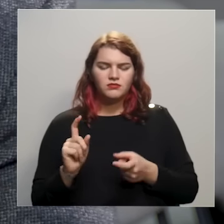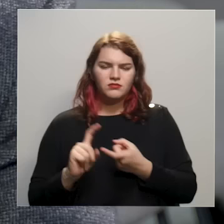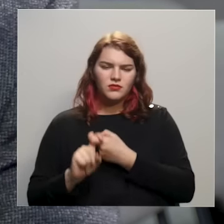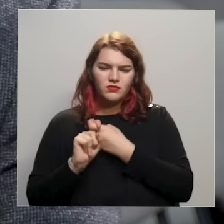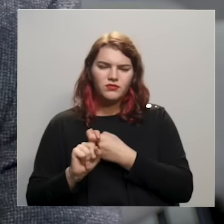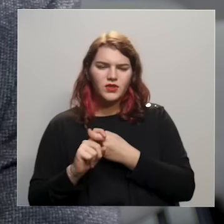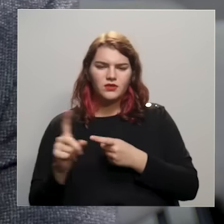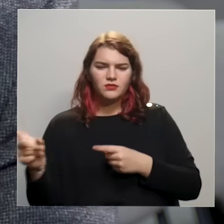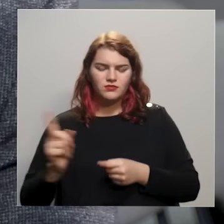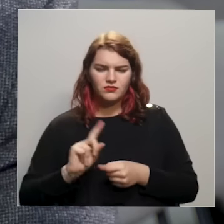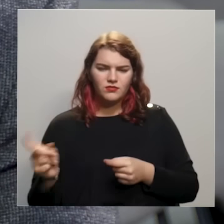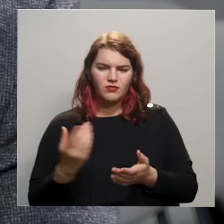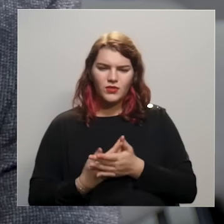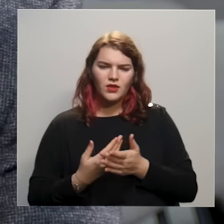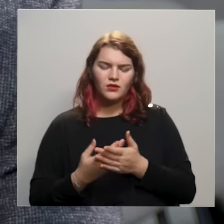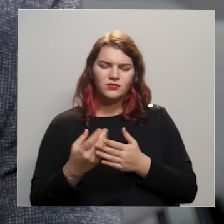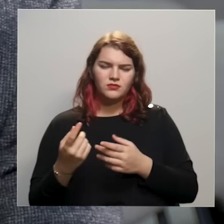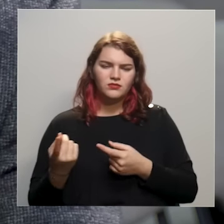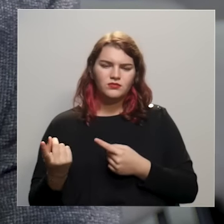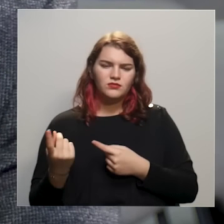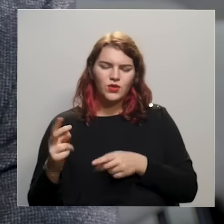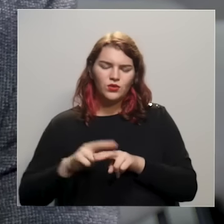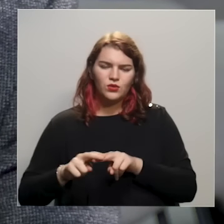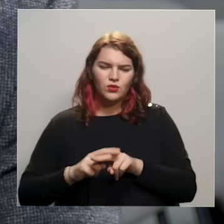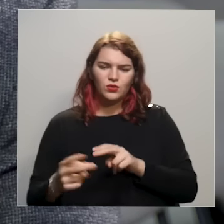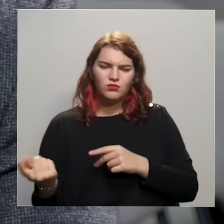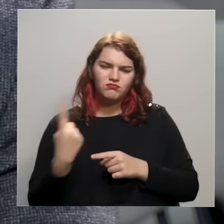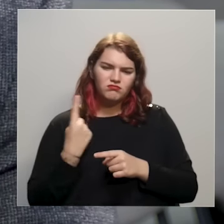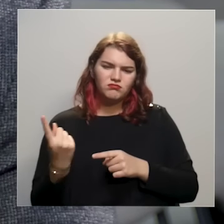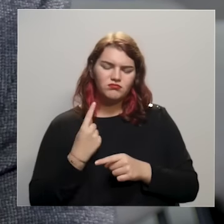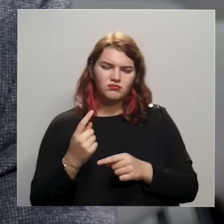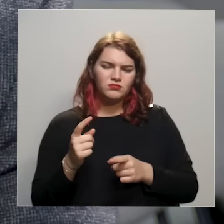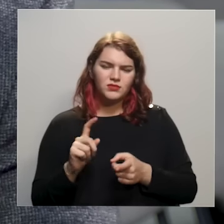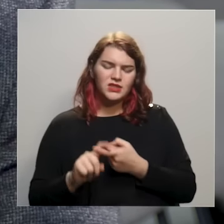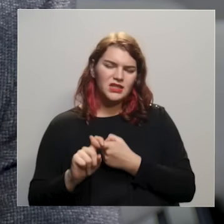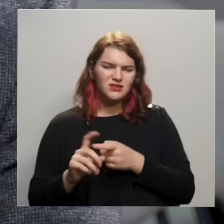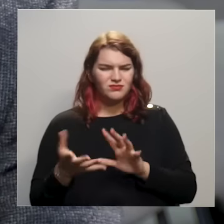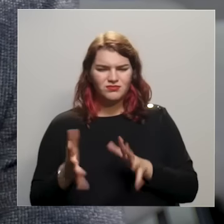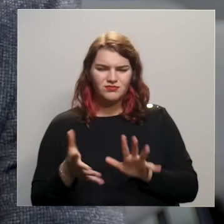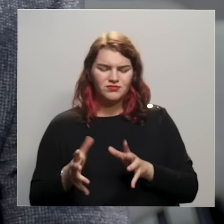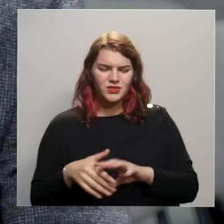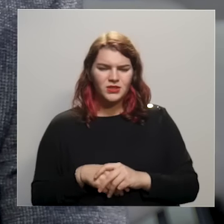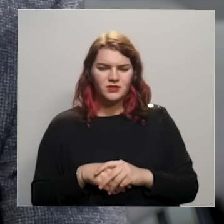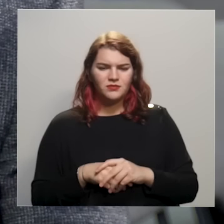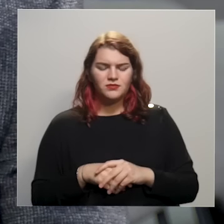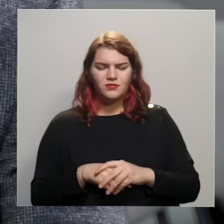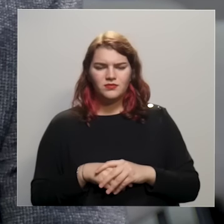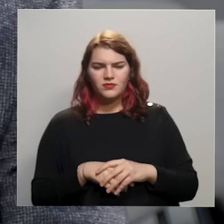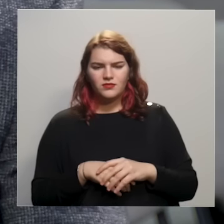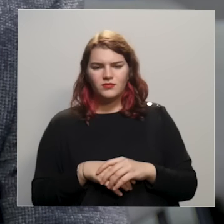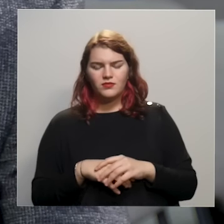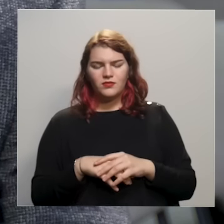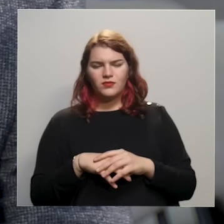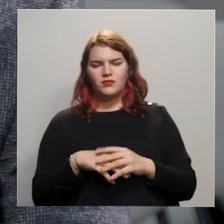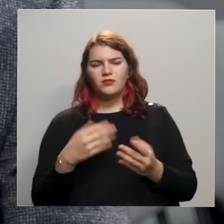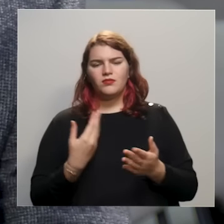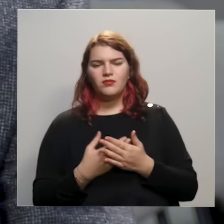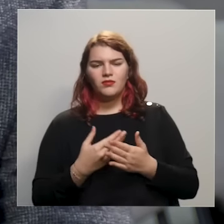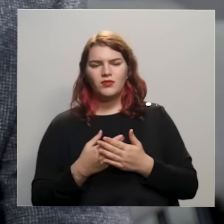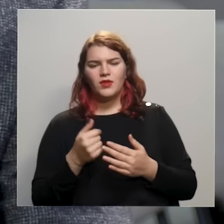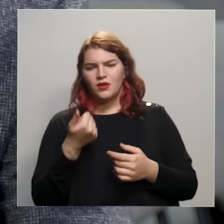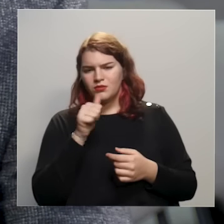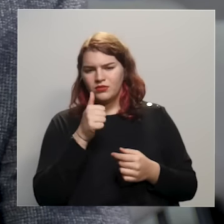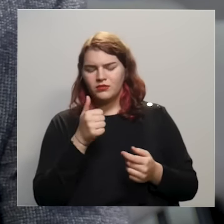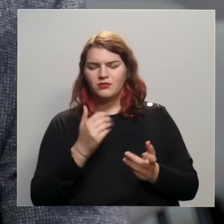era femeia de serviciu acolo, la biserică, soția lui fratele meu, administratorul. De ce? Pentru că noi, eu la băutură